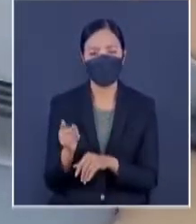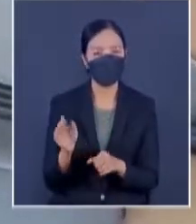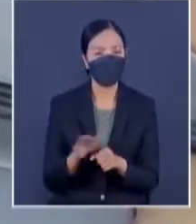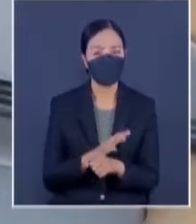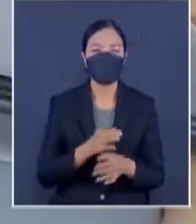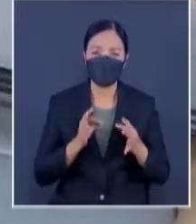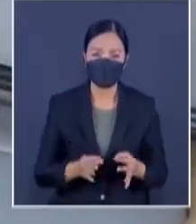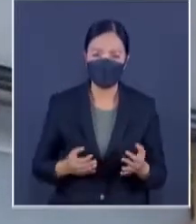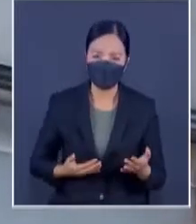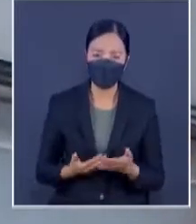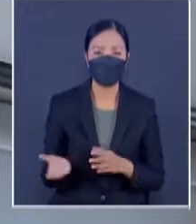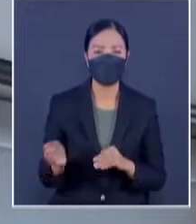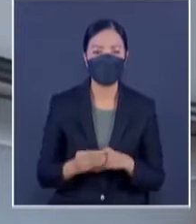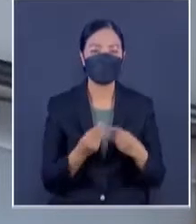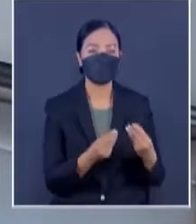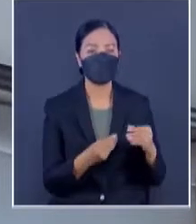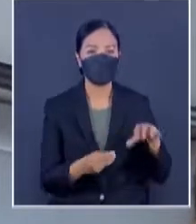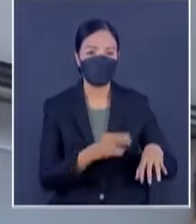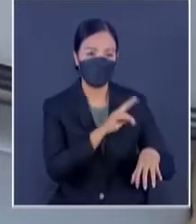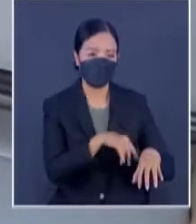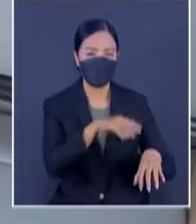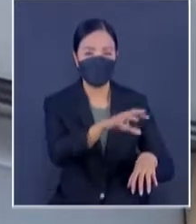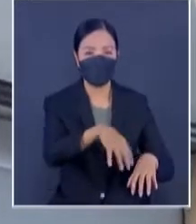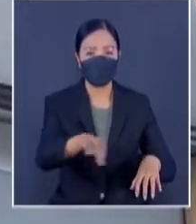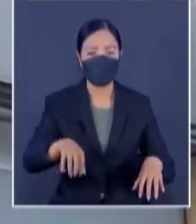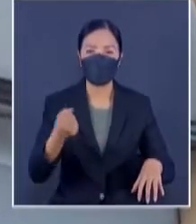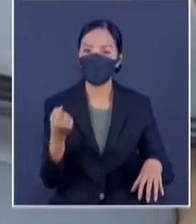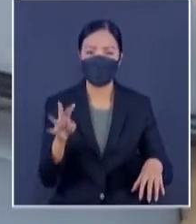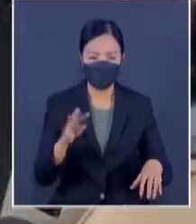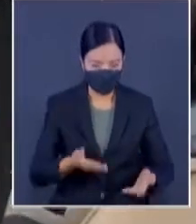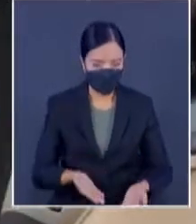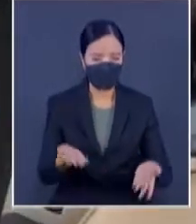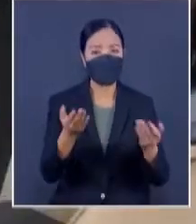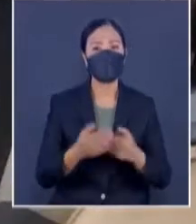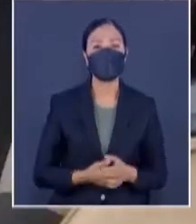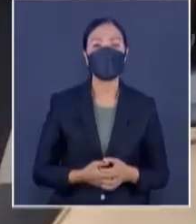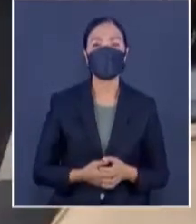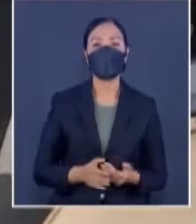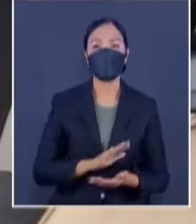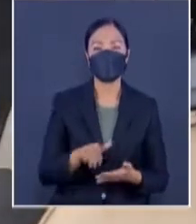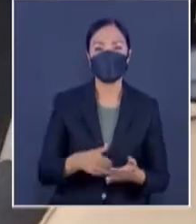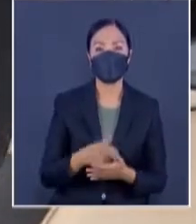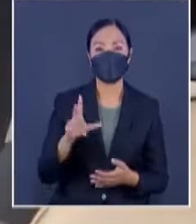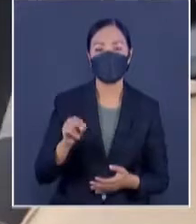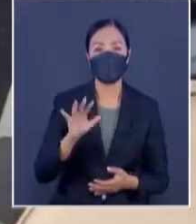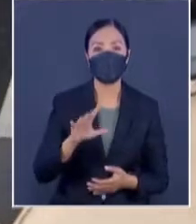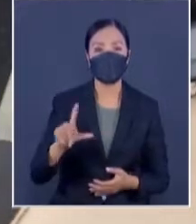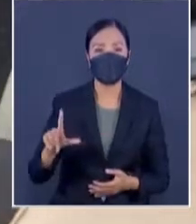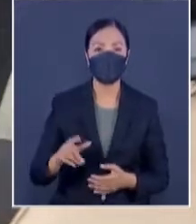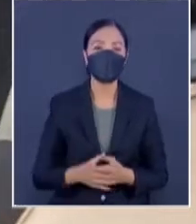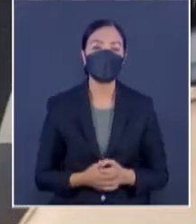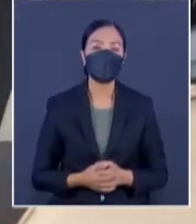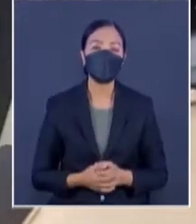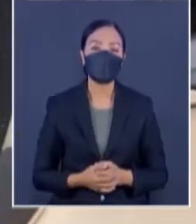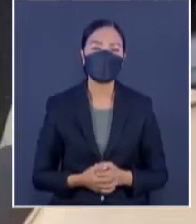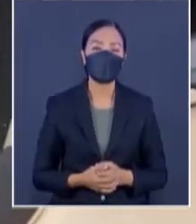จึงตัดสินใจซื้อรถมอบให้กับโรงพยาบาล14โรงพยาบาลเลยรวดเดียวนะคะรวมจัดซื้อไปทั้งสิ้น35ล้านบา